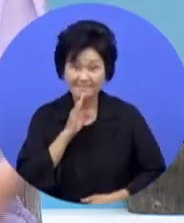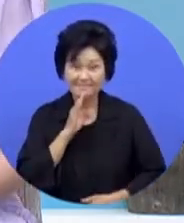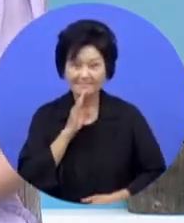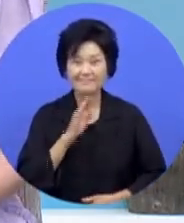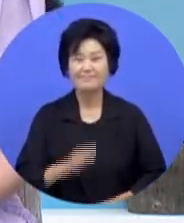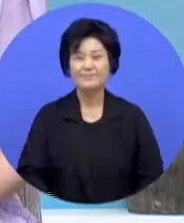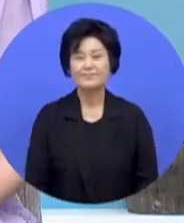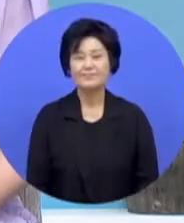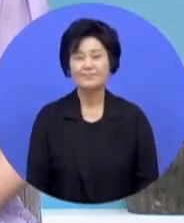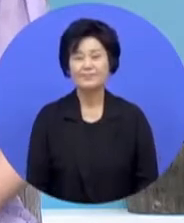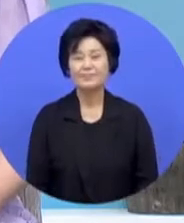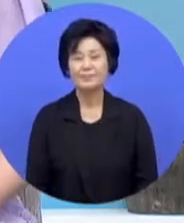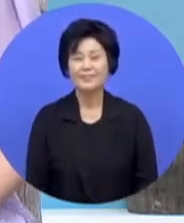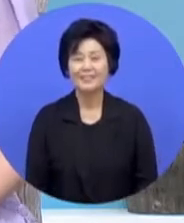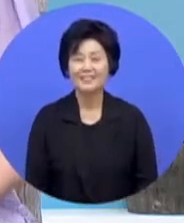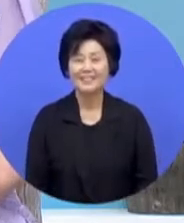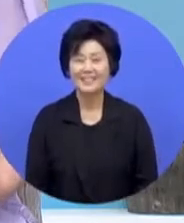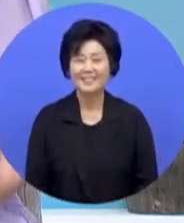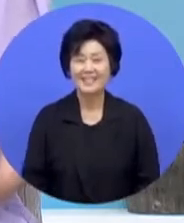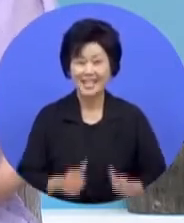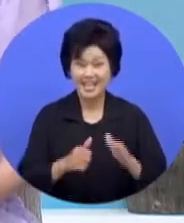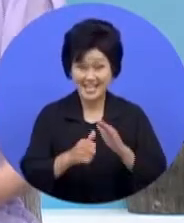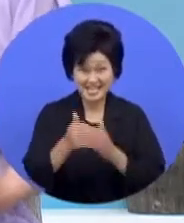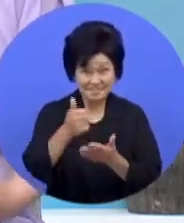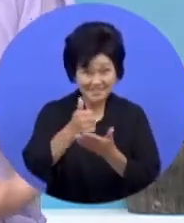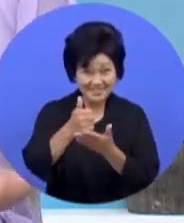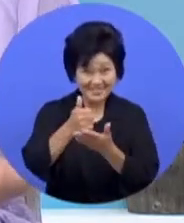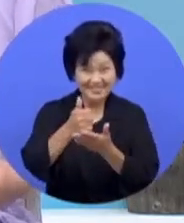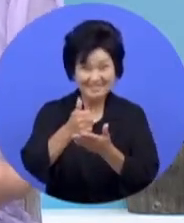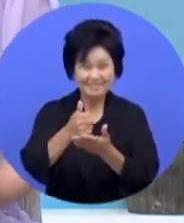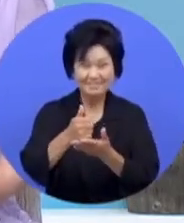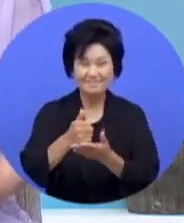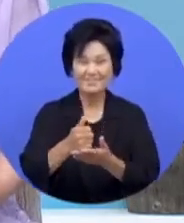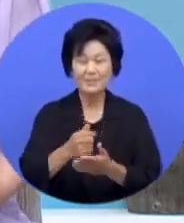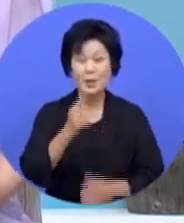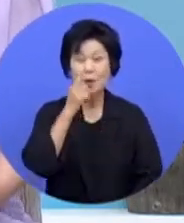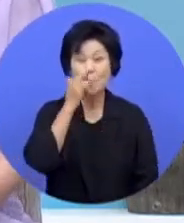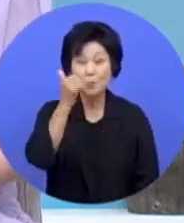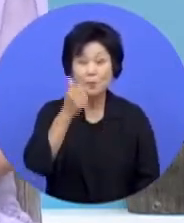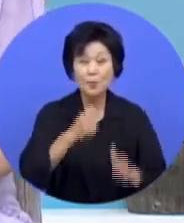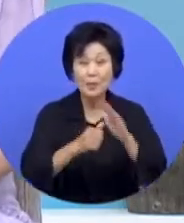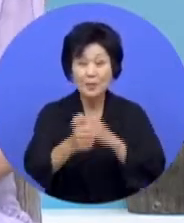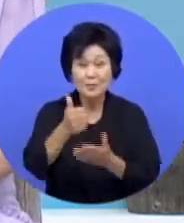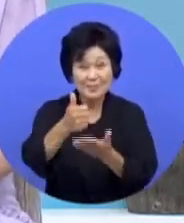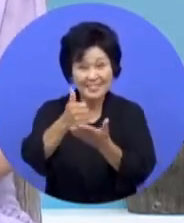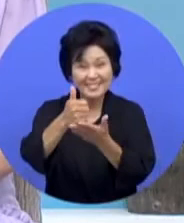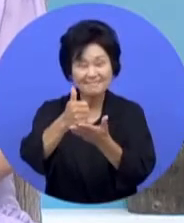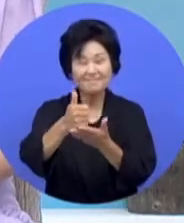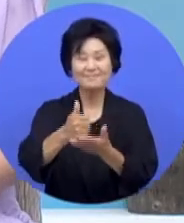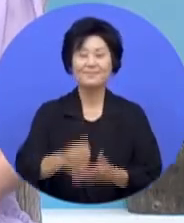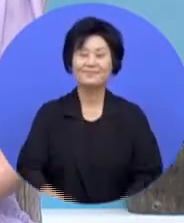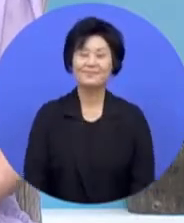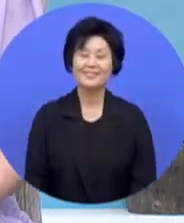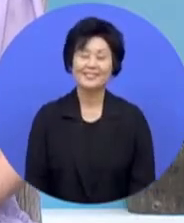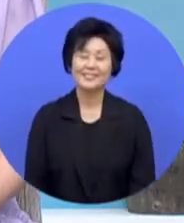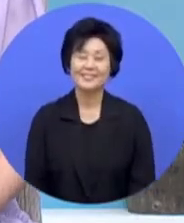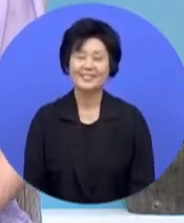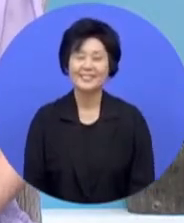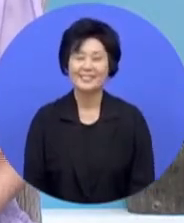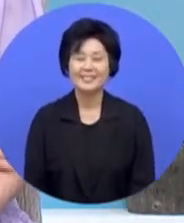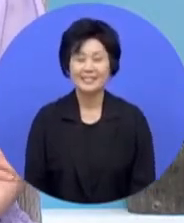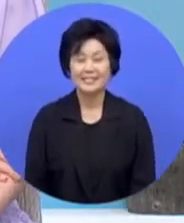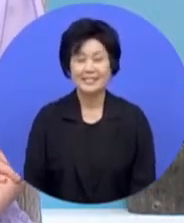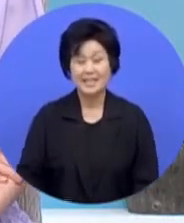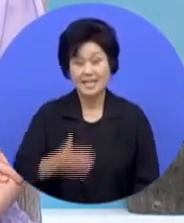대표로 나오셨으니까 대표님이라고 부르세요. 학부형 대표님. 대표님. 학부형 대표님.